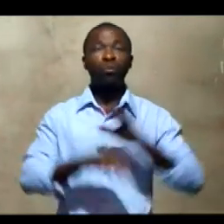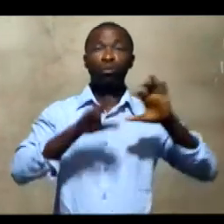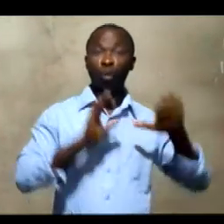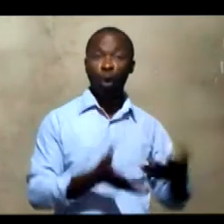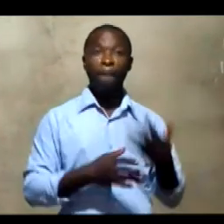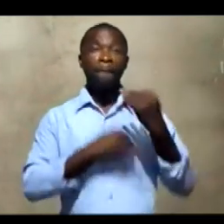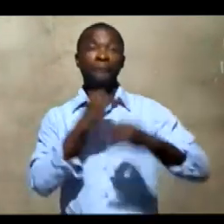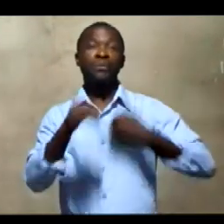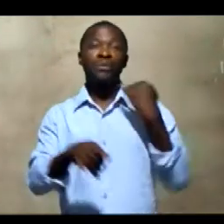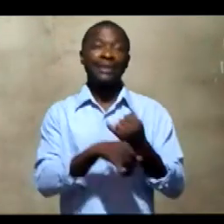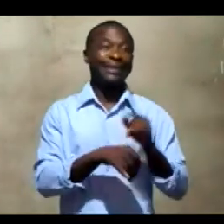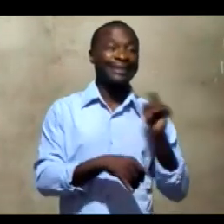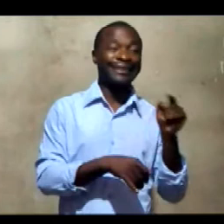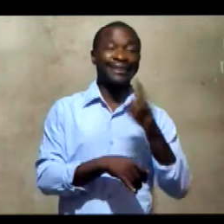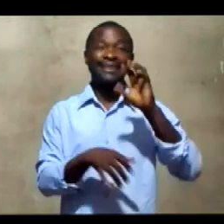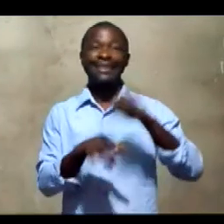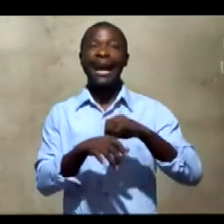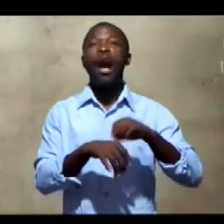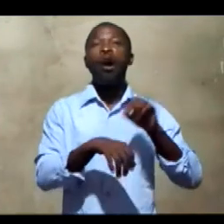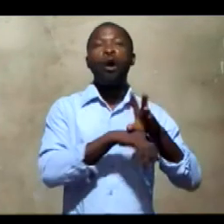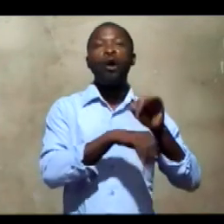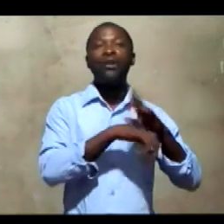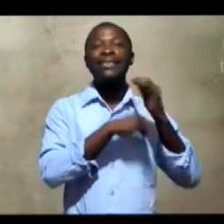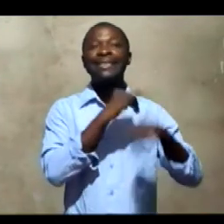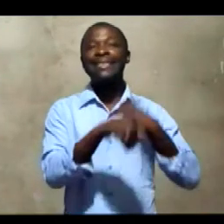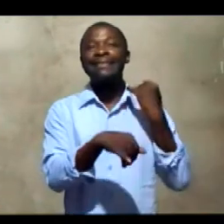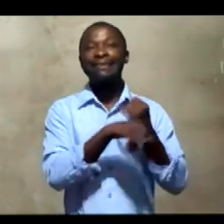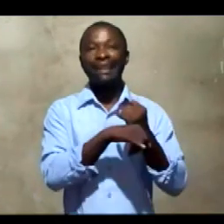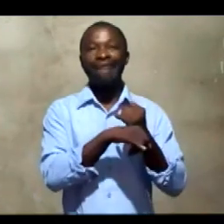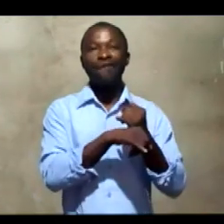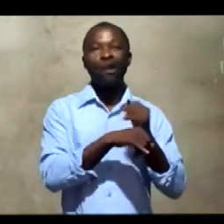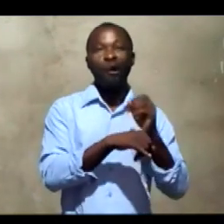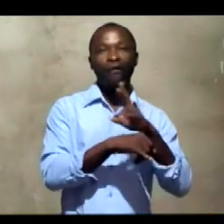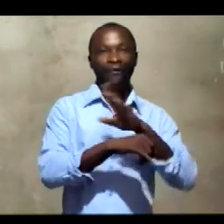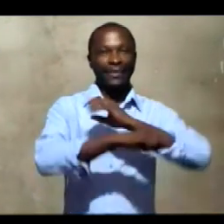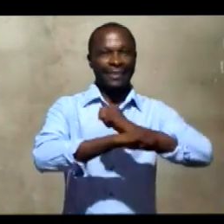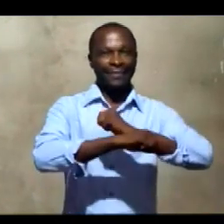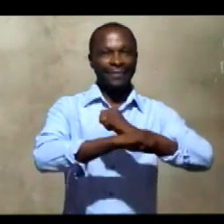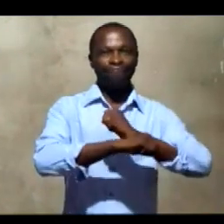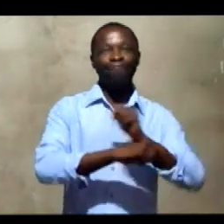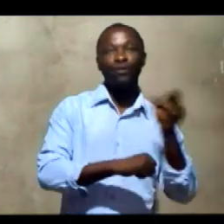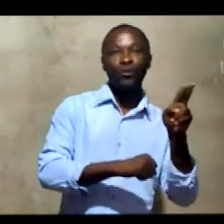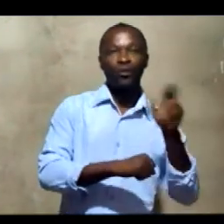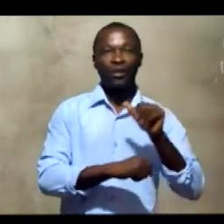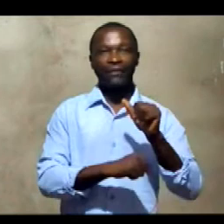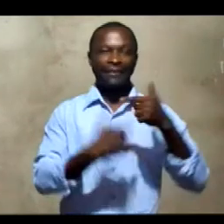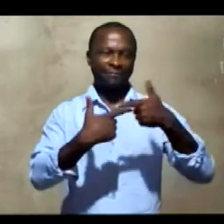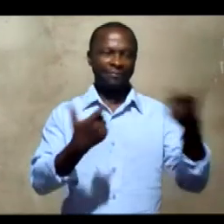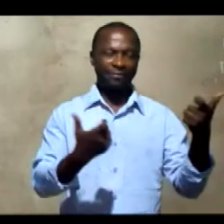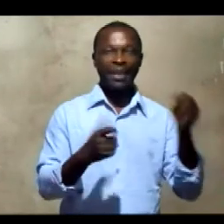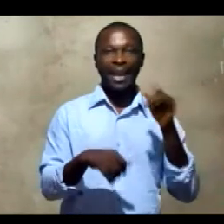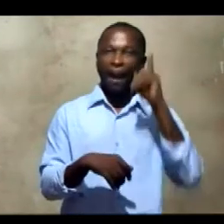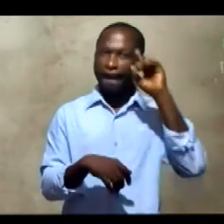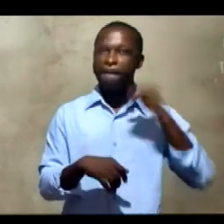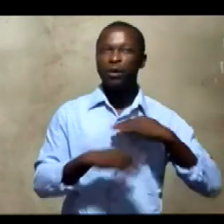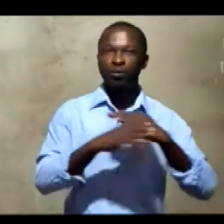pays du Conseil de sécurité, de l'Union africaine, de la CEDEAO et de l'Union européenne devrait rencontrer les groupes armés signataires pour la